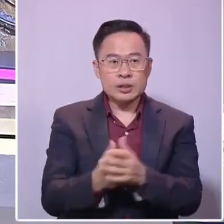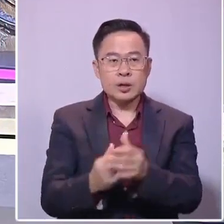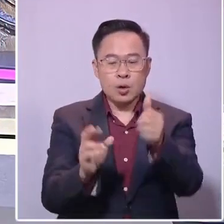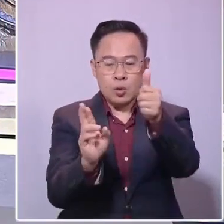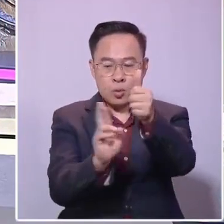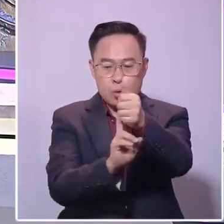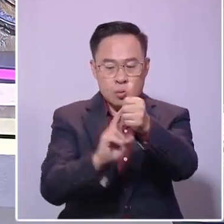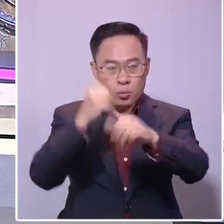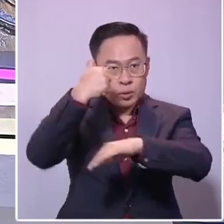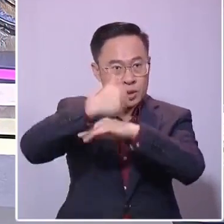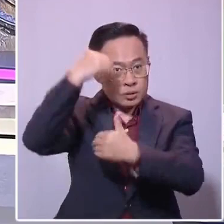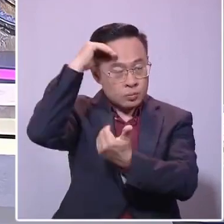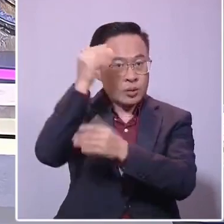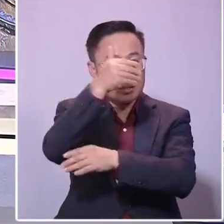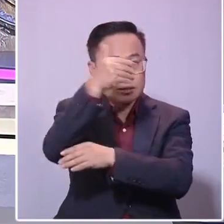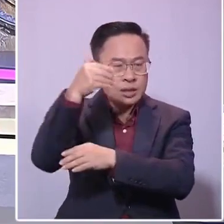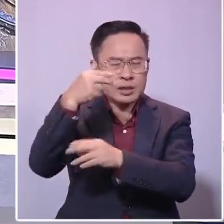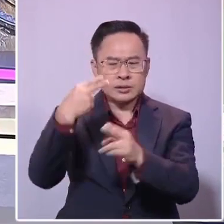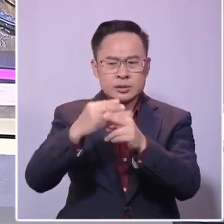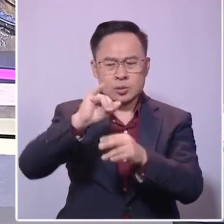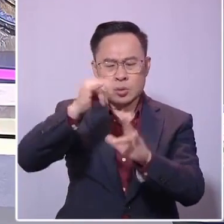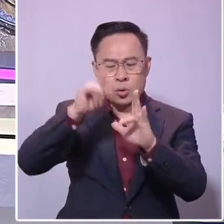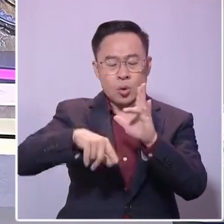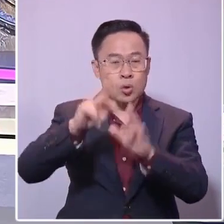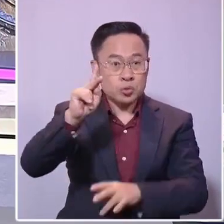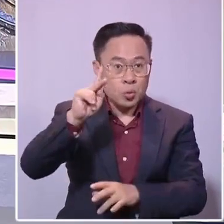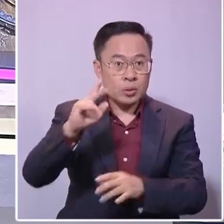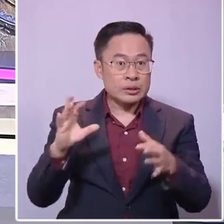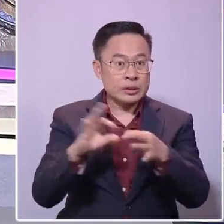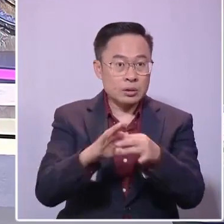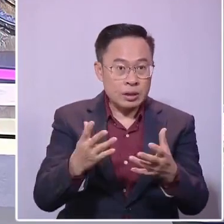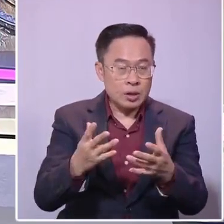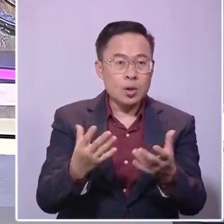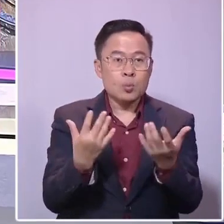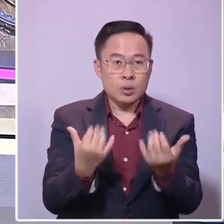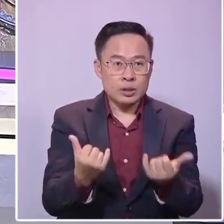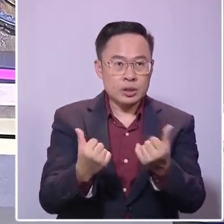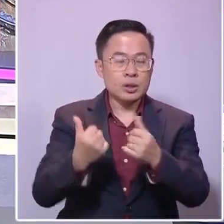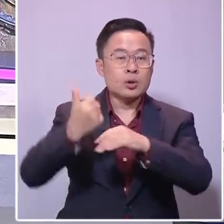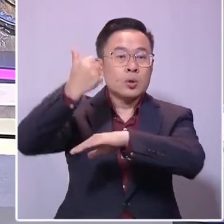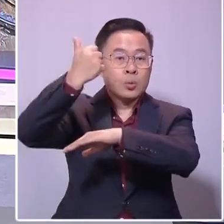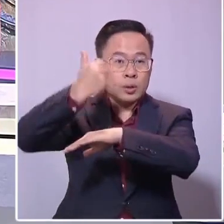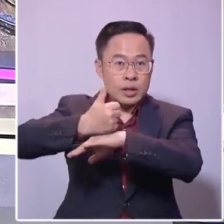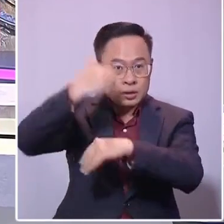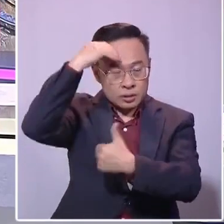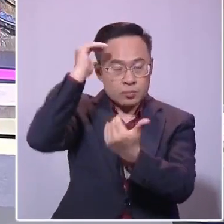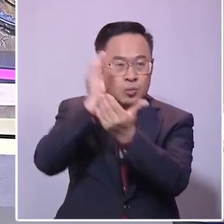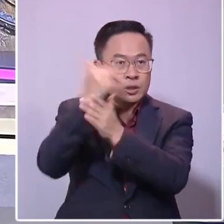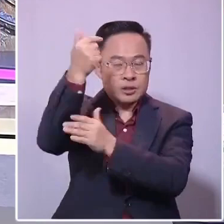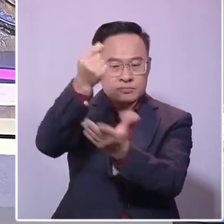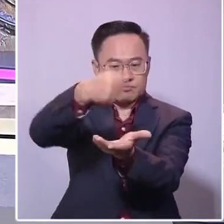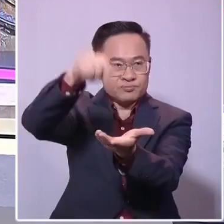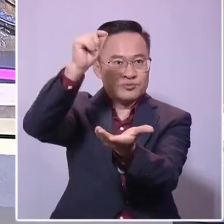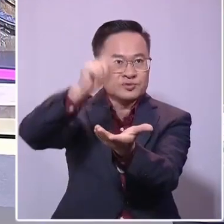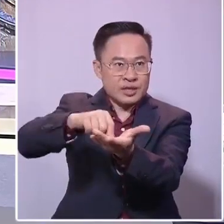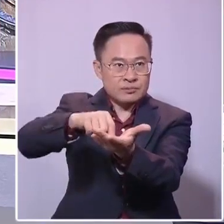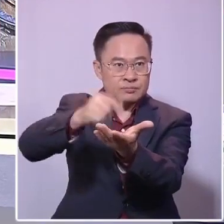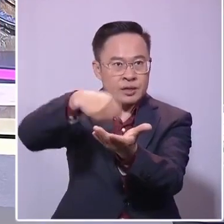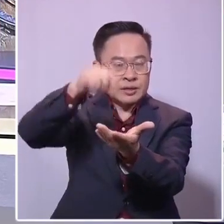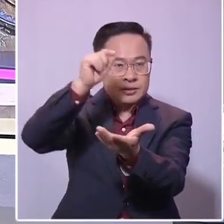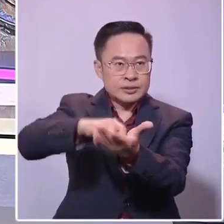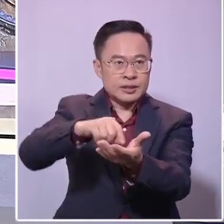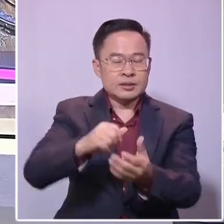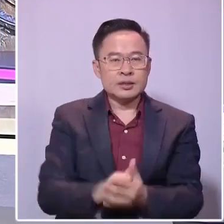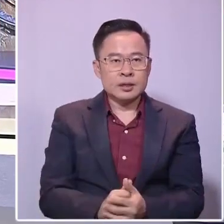โจ๊กด้วยนะคะนำสู่การตอบโต้กันไปมาด้วยแต่ว่าล่าสุดนี่คือคำสั่งของทางผบตรพลตำรวจเอกต่อศักดิ์